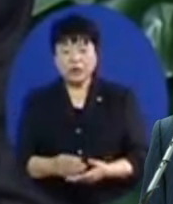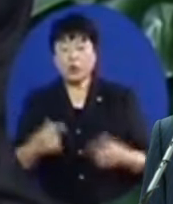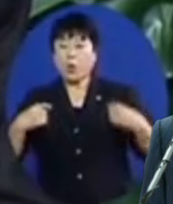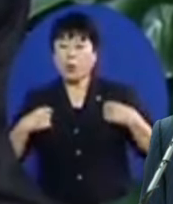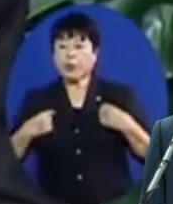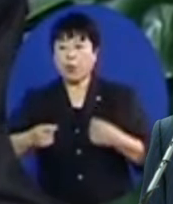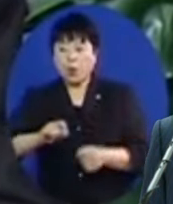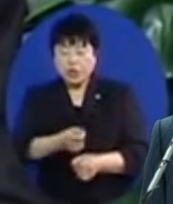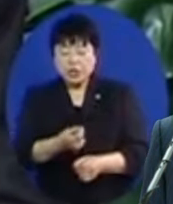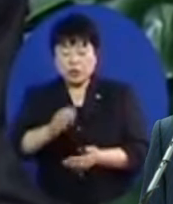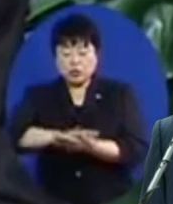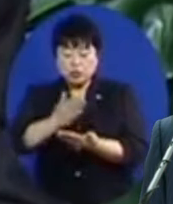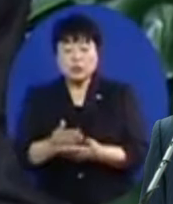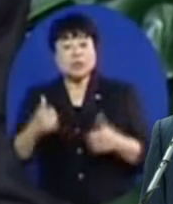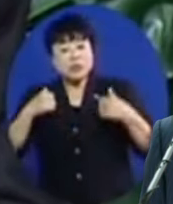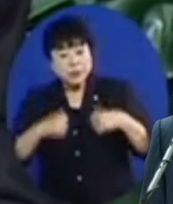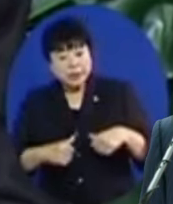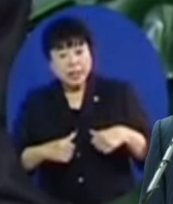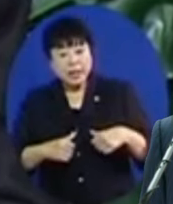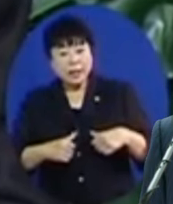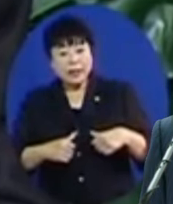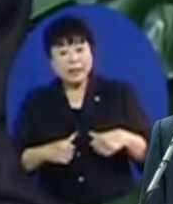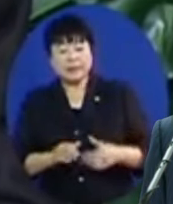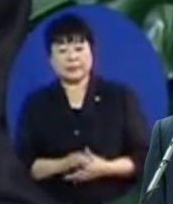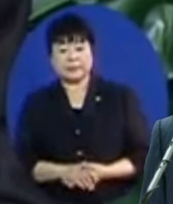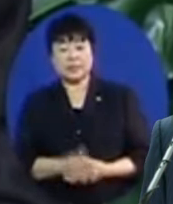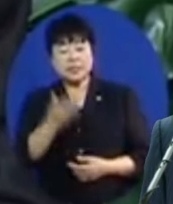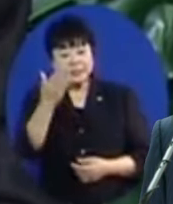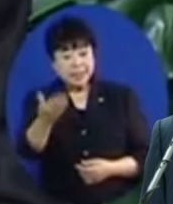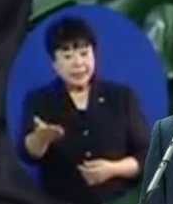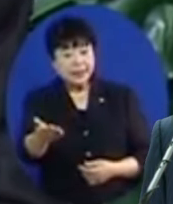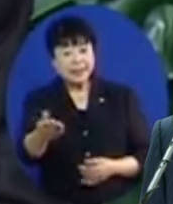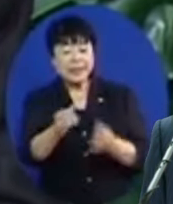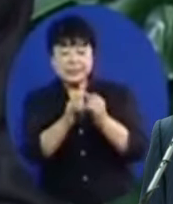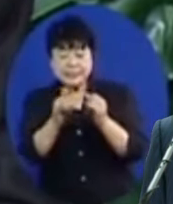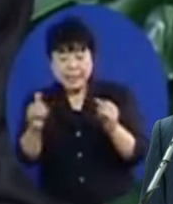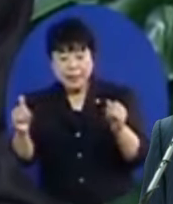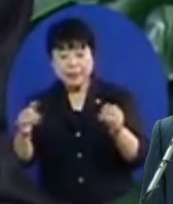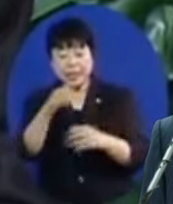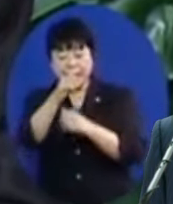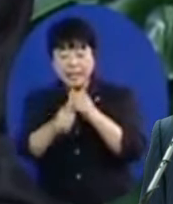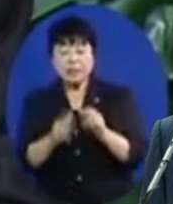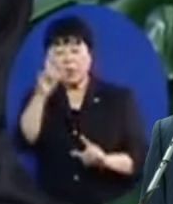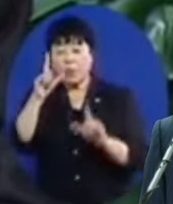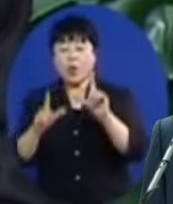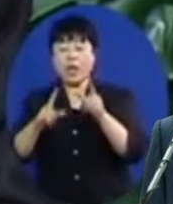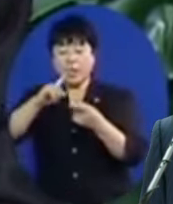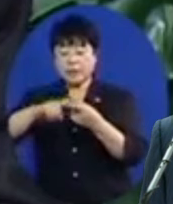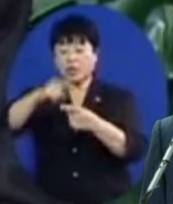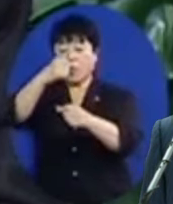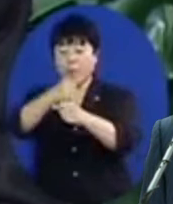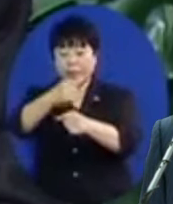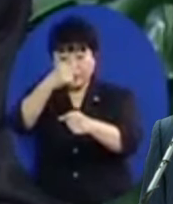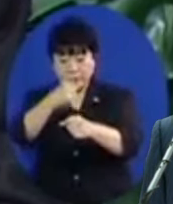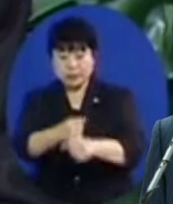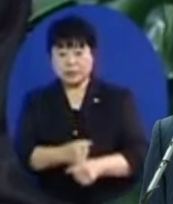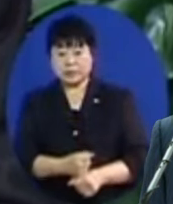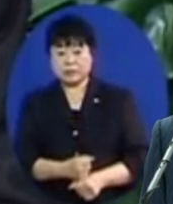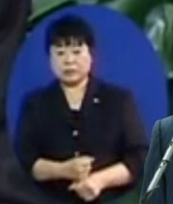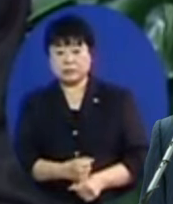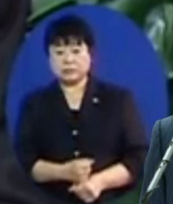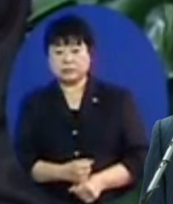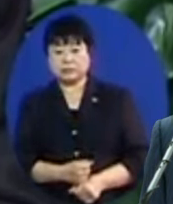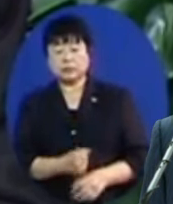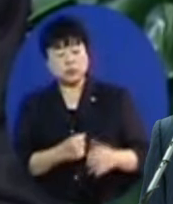도로 키워서 입는데 자네 사람은 하나님의 형상과 모양으로 지은